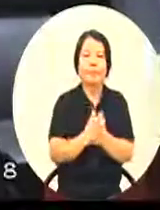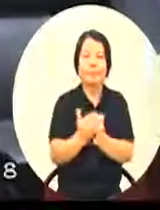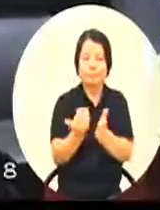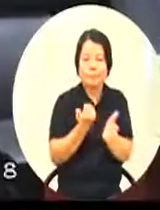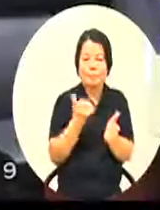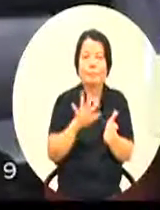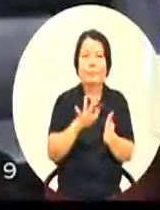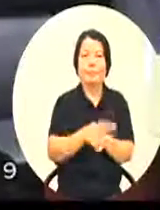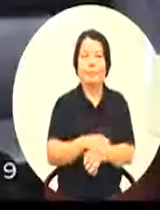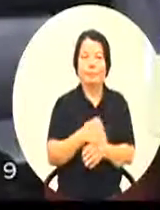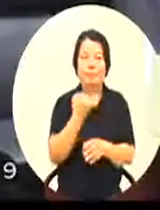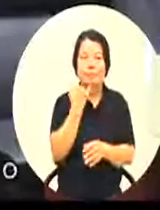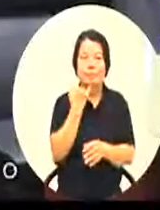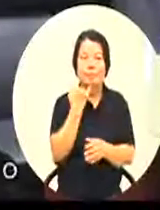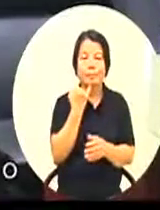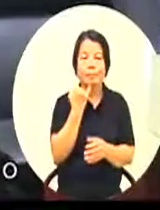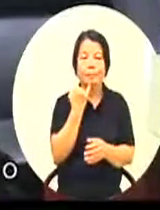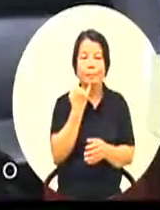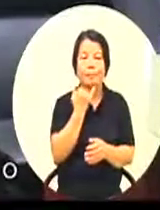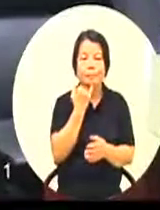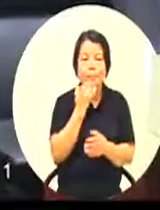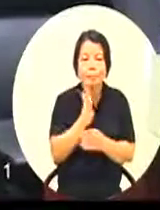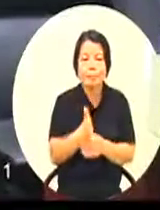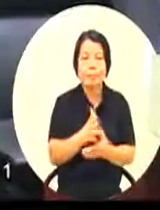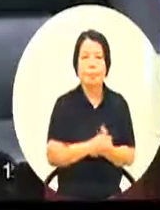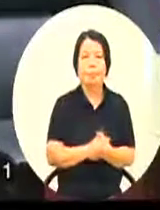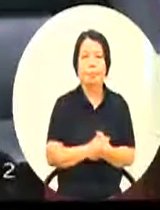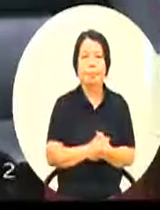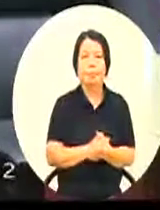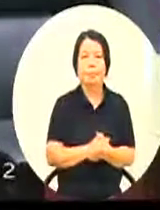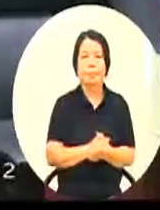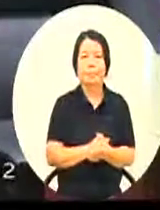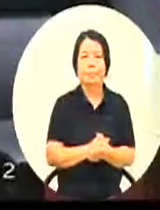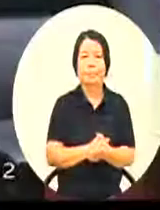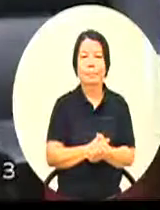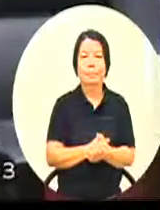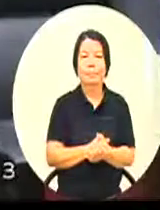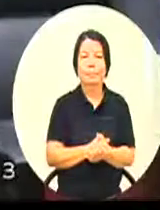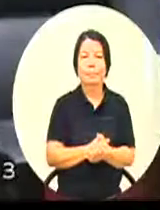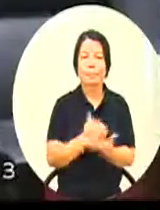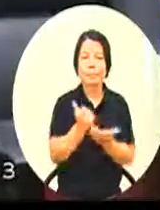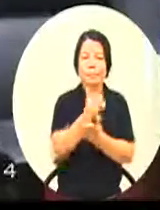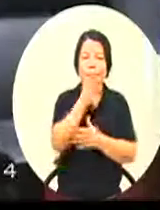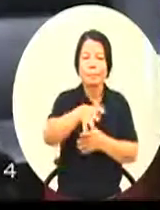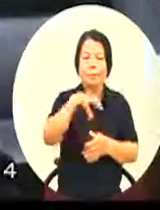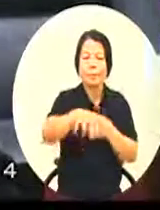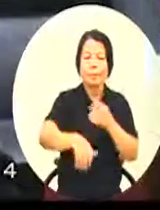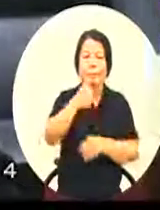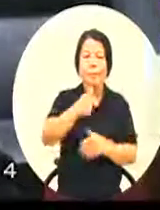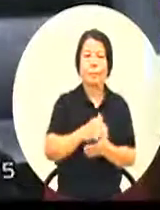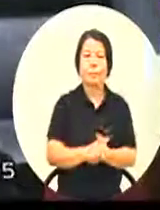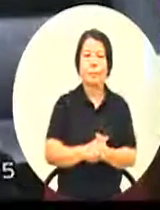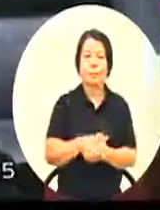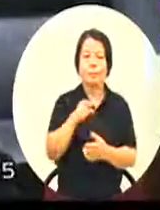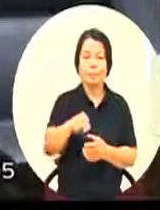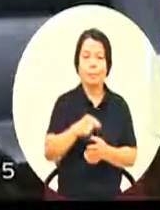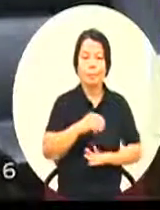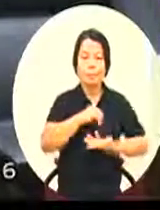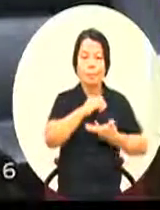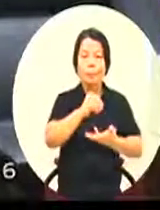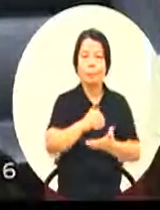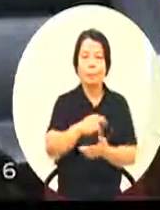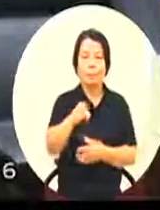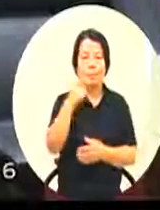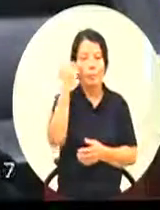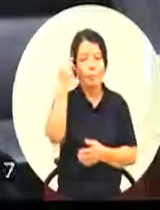道说它可不可以，可不可行，对不对？所以那请问局长，您觉得说这个意见，您觉